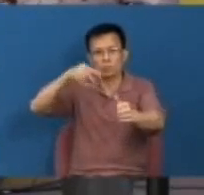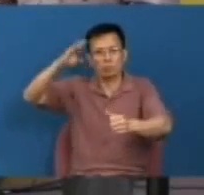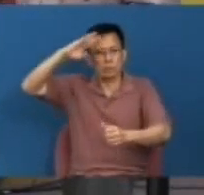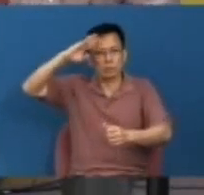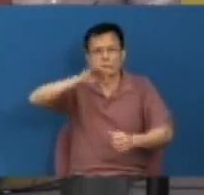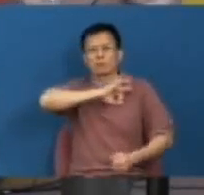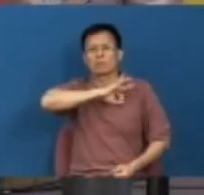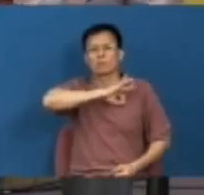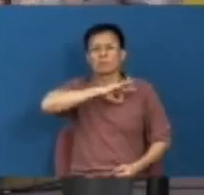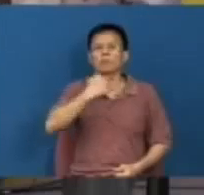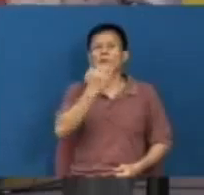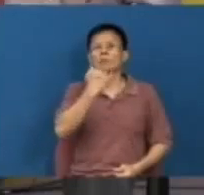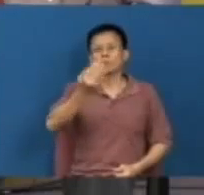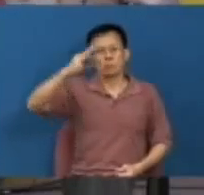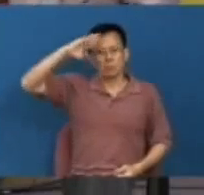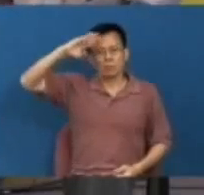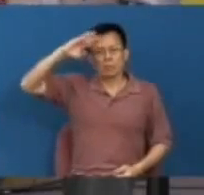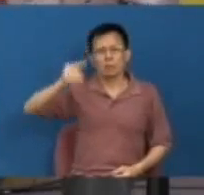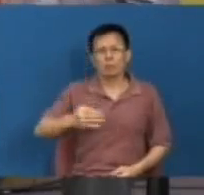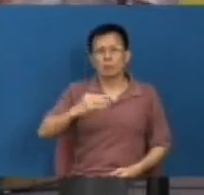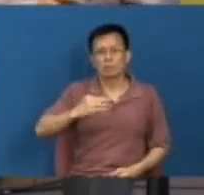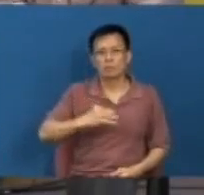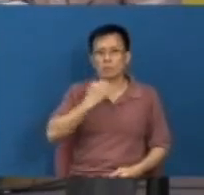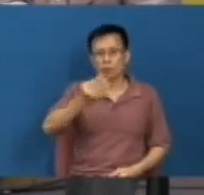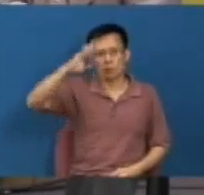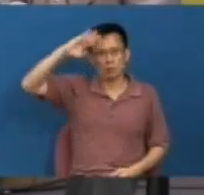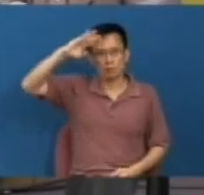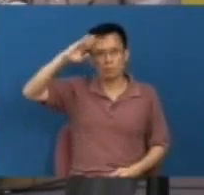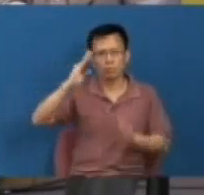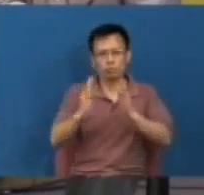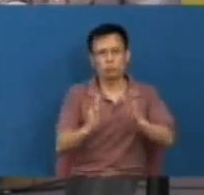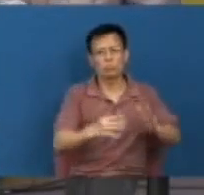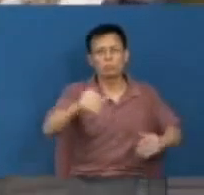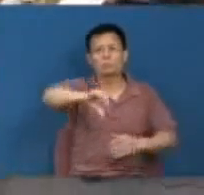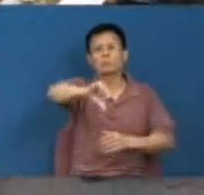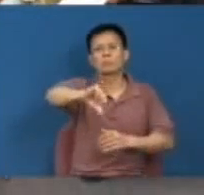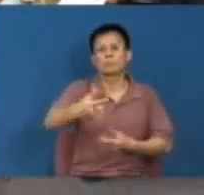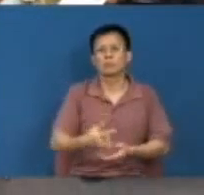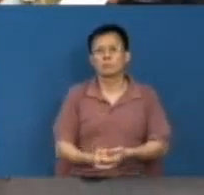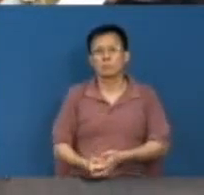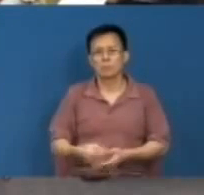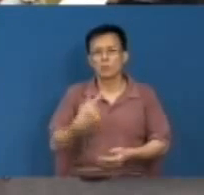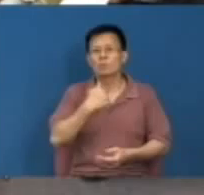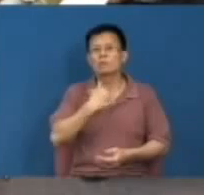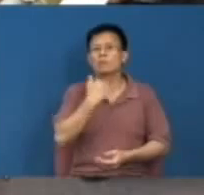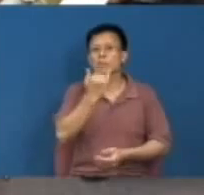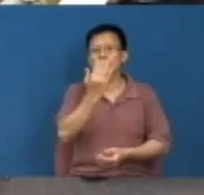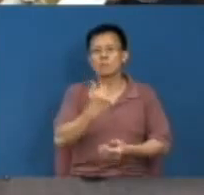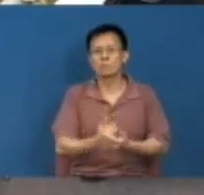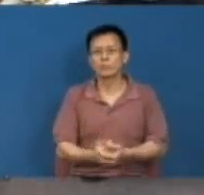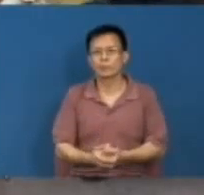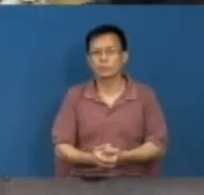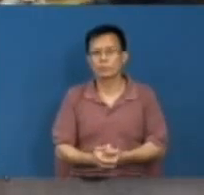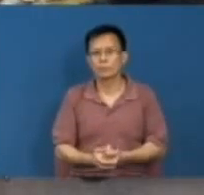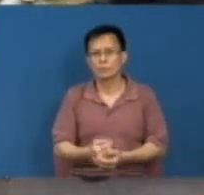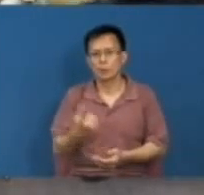會，去投訴佢，就話呢個警務人員咧處理失當。 佢用都 要告佢啊！真係啊，要投訴佢真係噶。 即係我覺得有啲